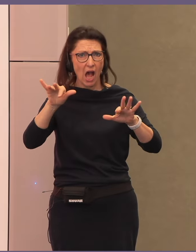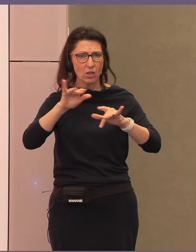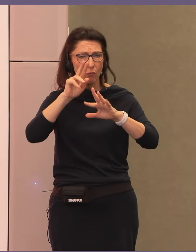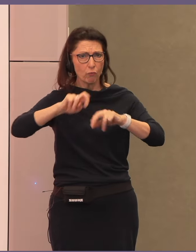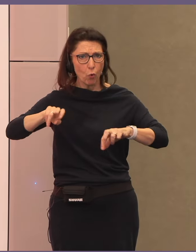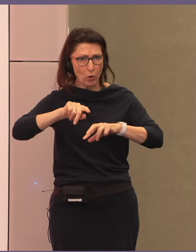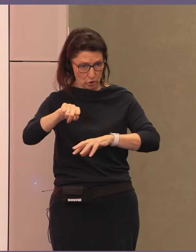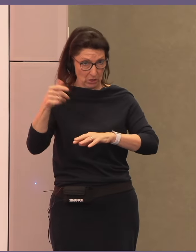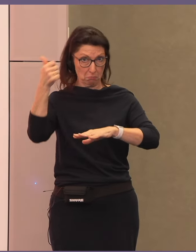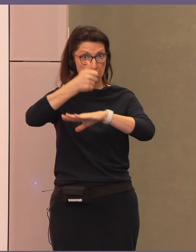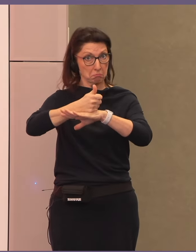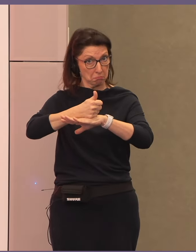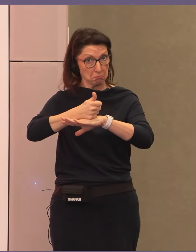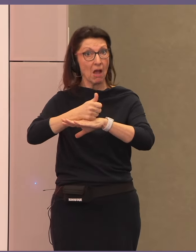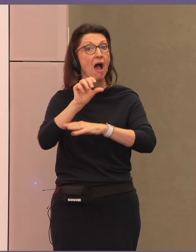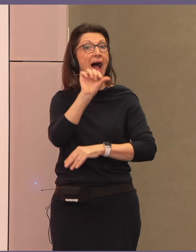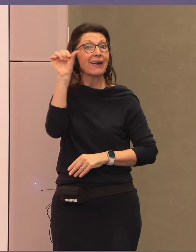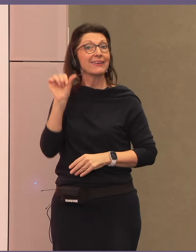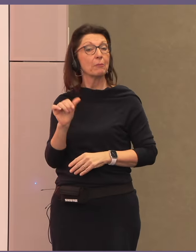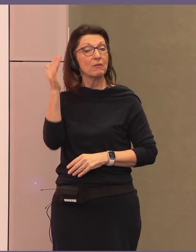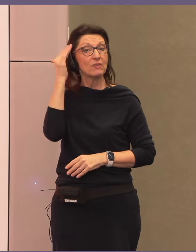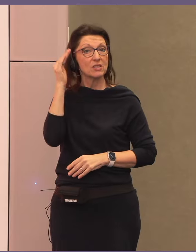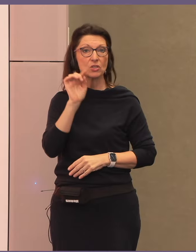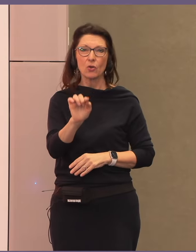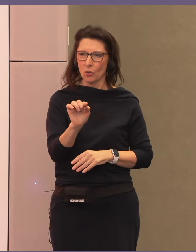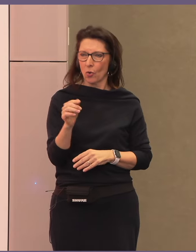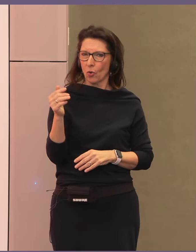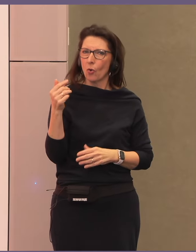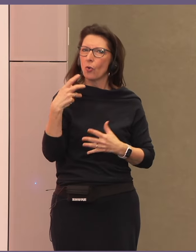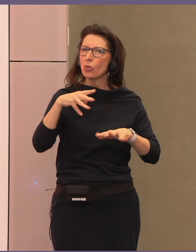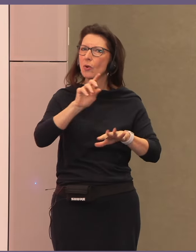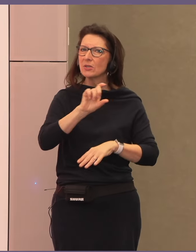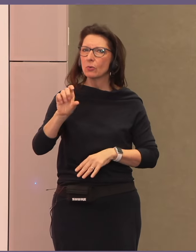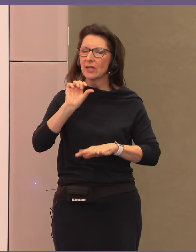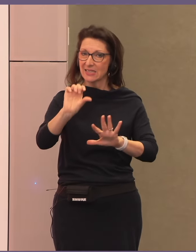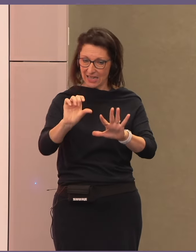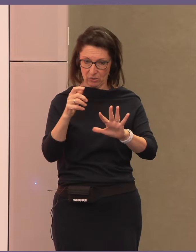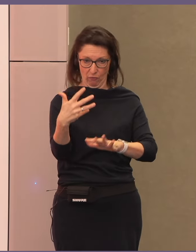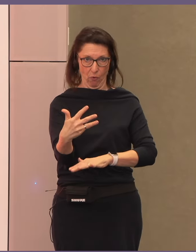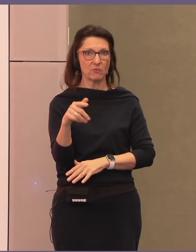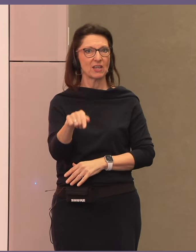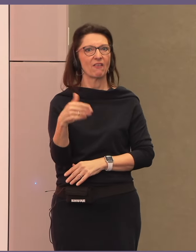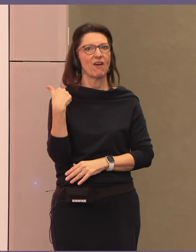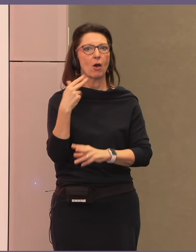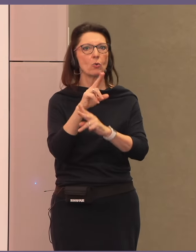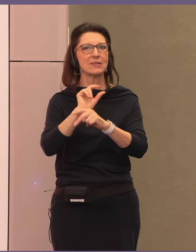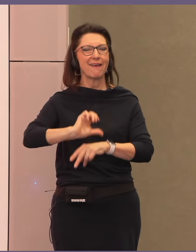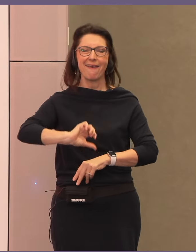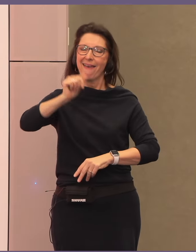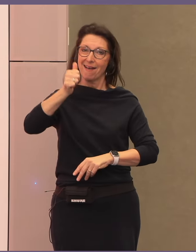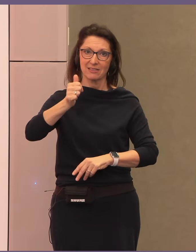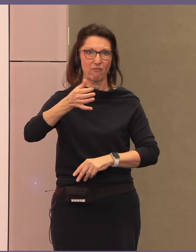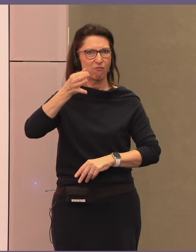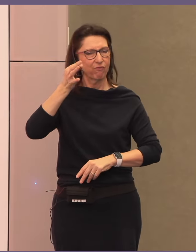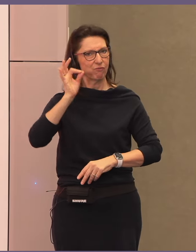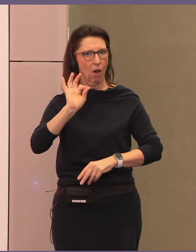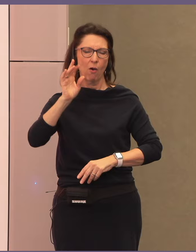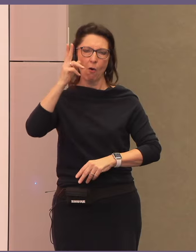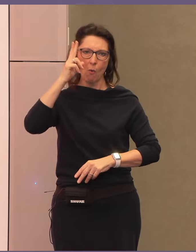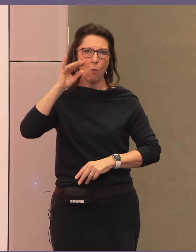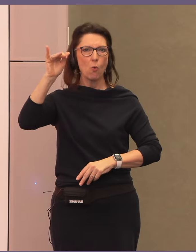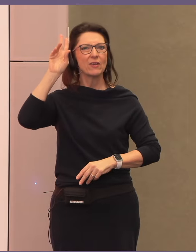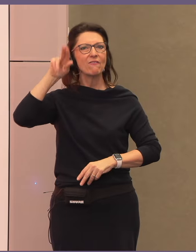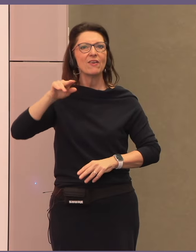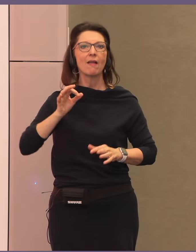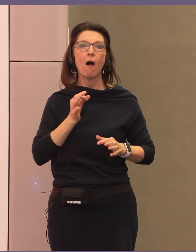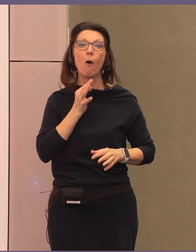Wissenschaften und wurde, wie ganz zu Beginn erwähnt, 1956 als erste Frau in Österreich zum ordentlichen Professor an der Uni Wien ernannt.